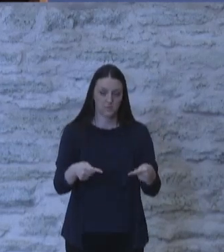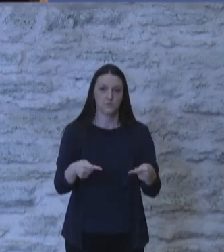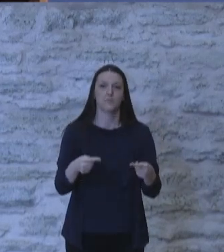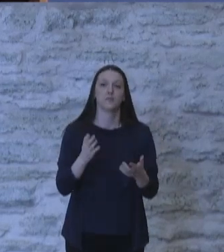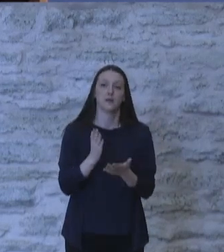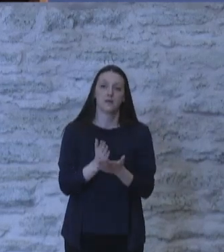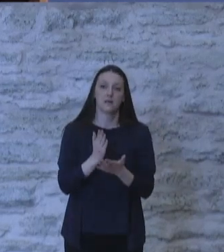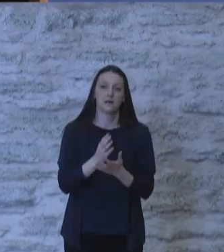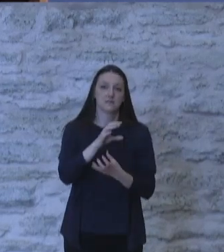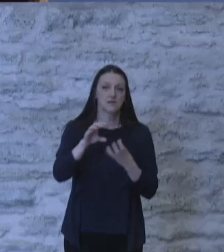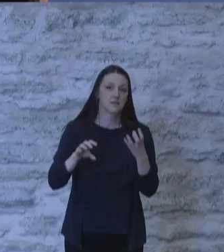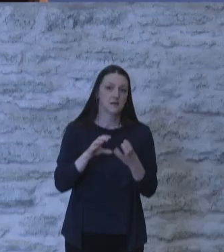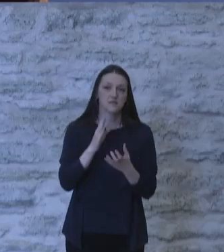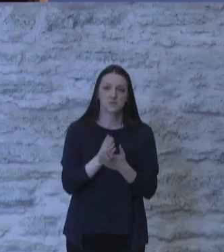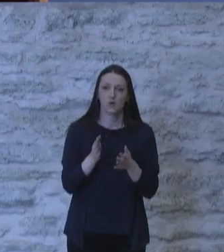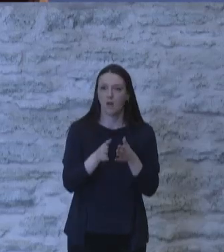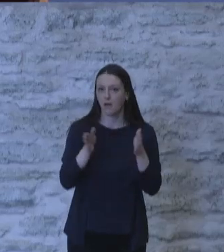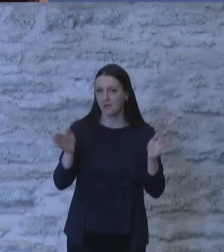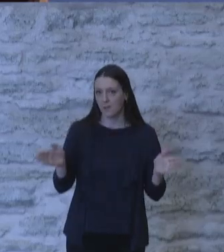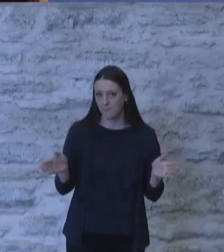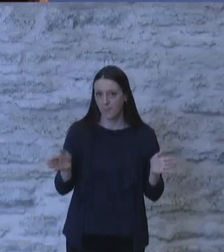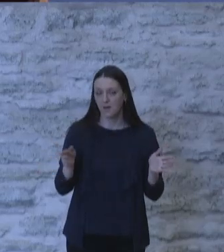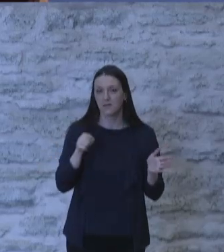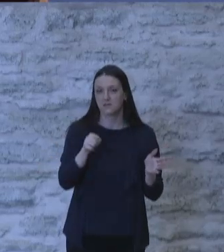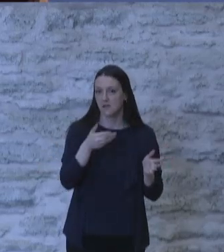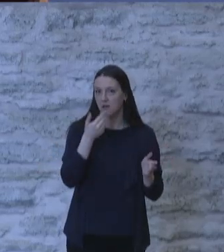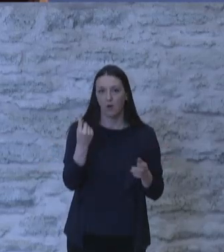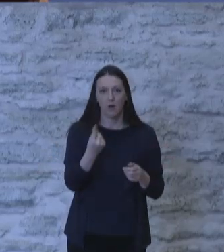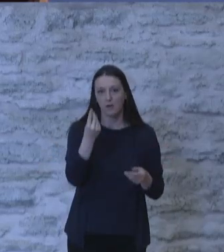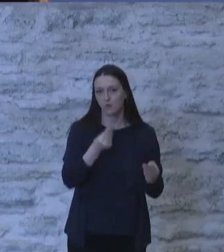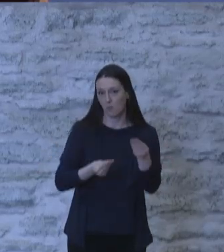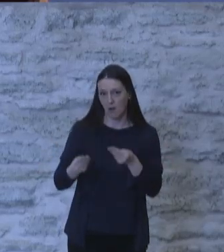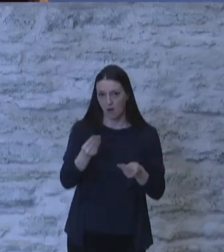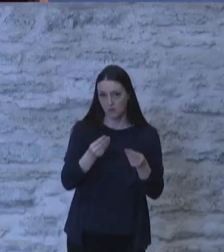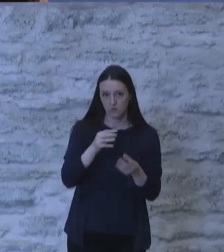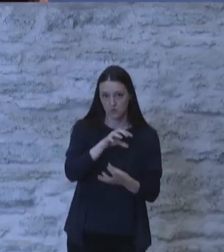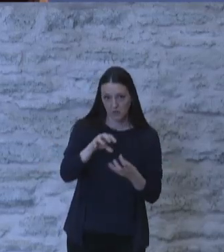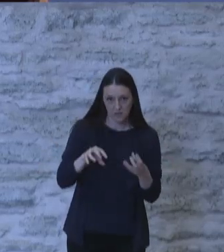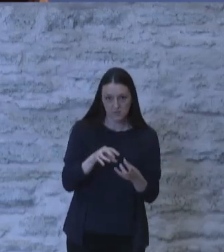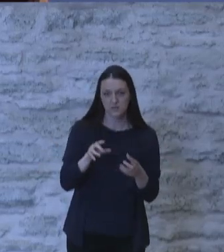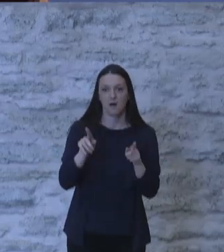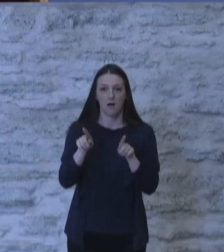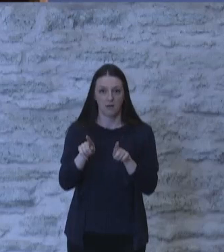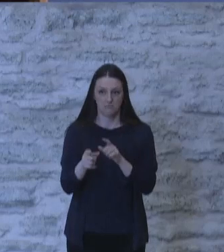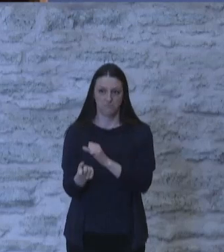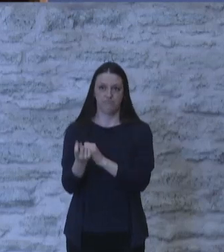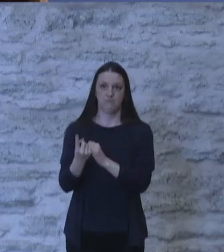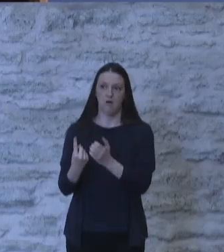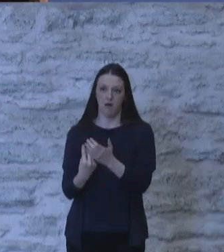Kindlasti see kriis on selles mõttes laiem, et see ei ole ainult majanduskriis, vaid see sai alguse tervisojust,